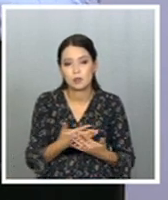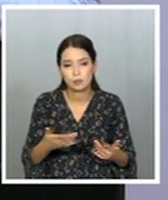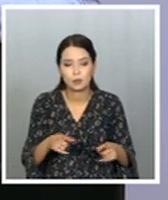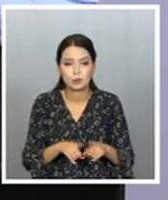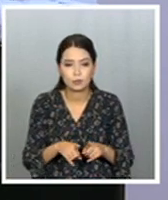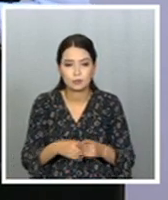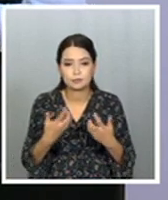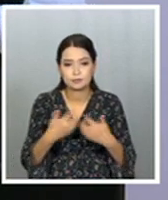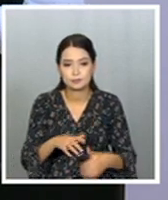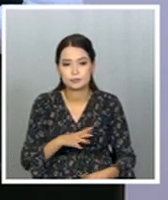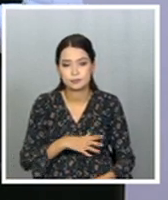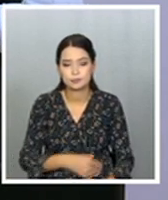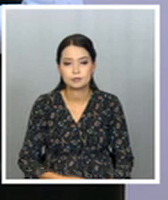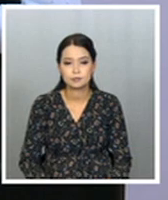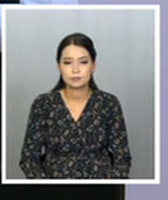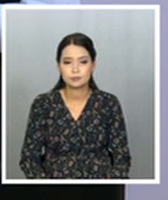саналды.